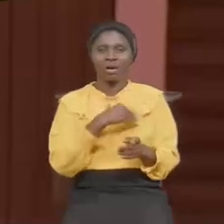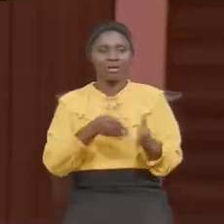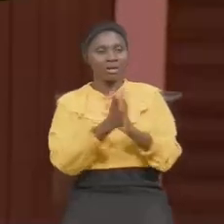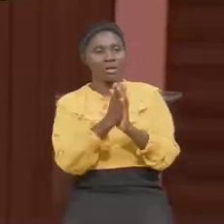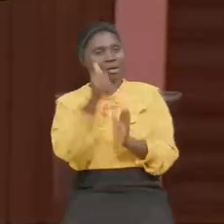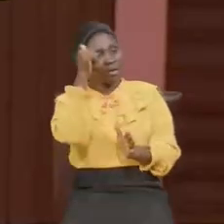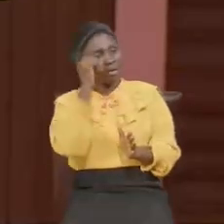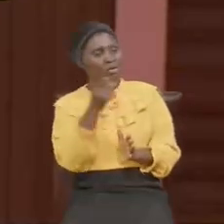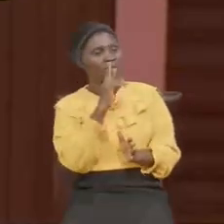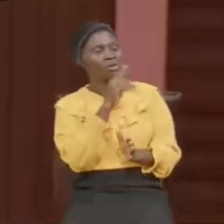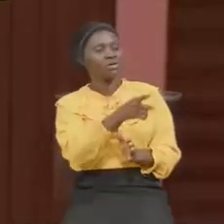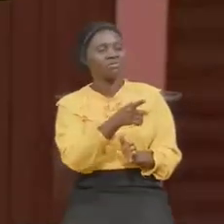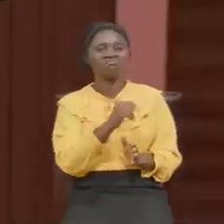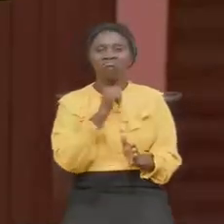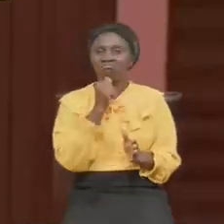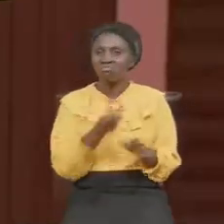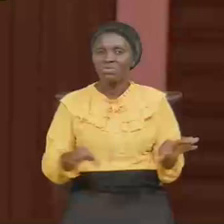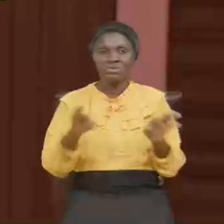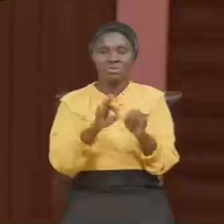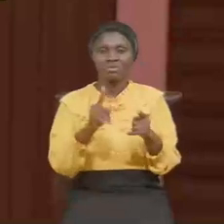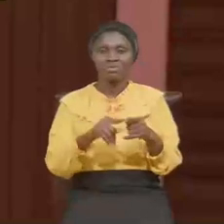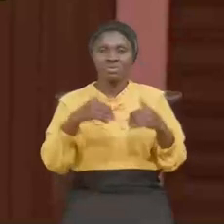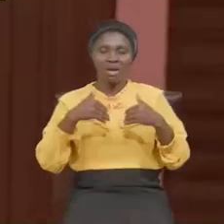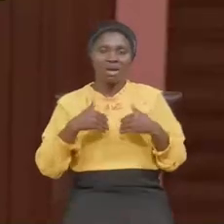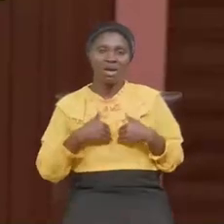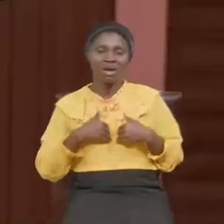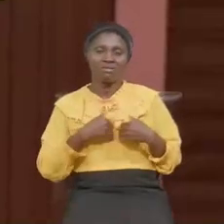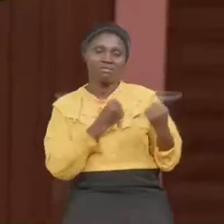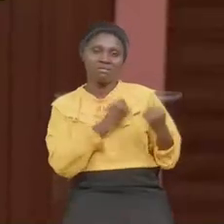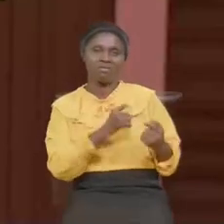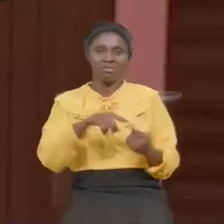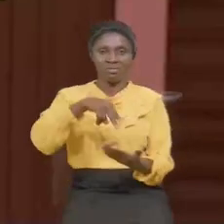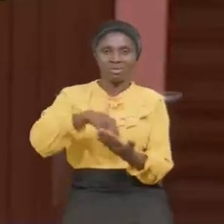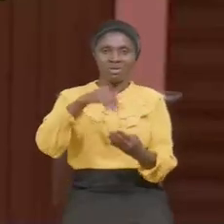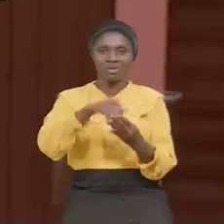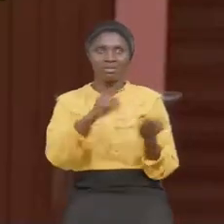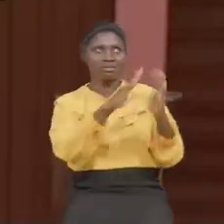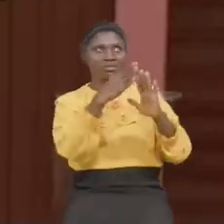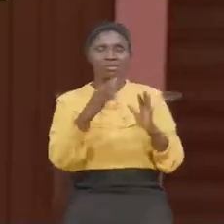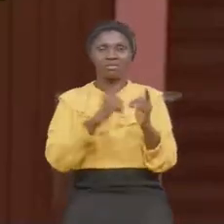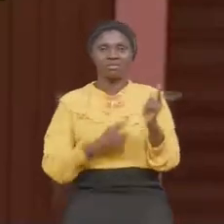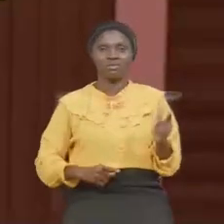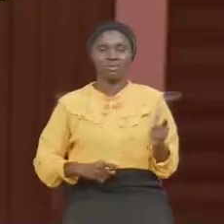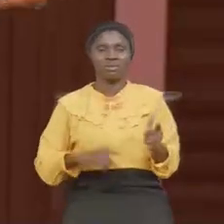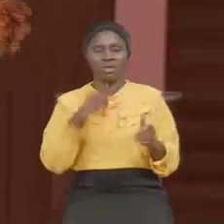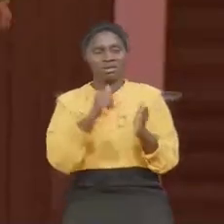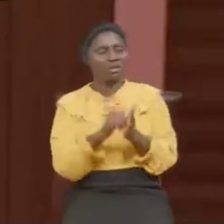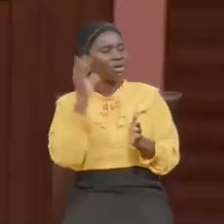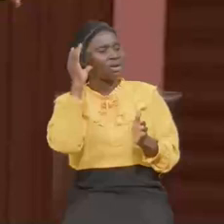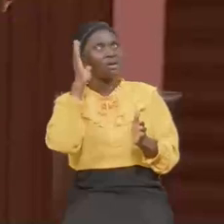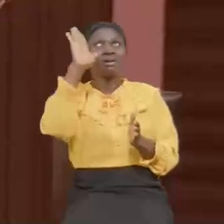plus dignes de tenir avec confiance en la présence de Dieu. J'ai entendu ta voix dans le jardin et je me suis